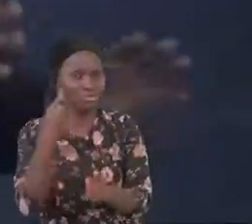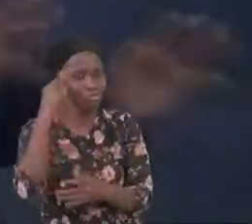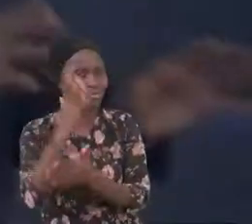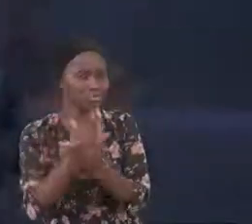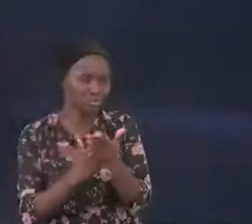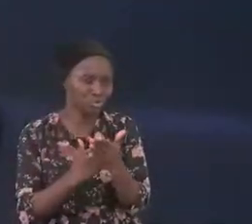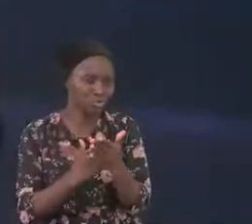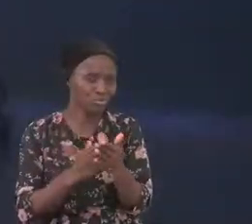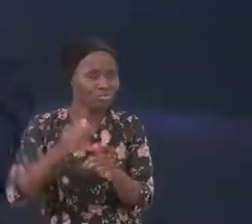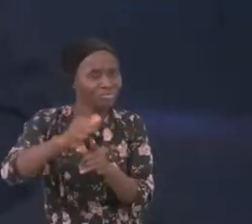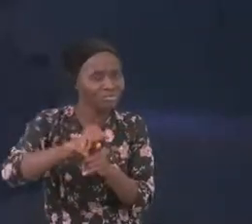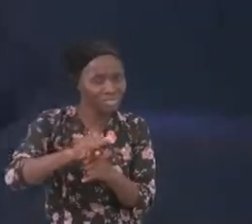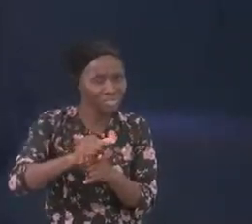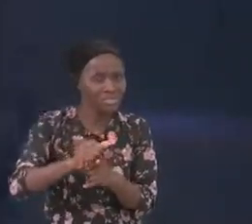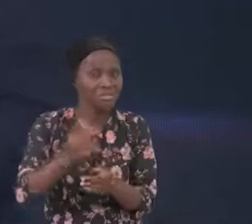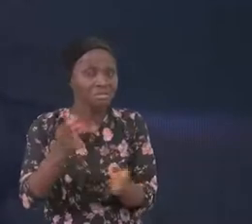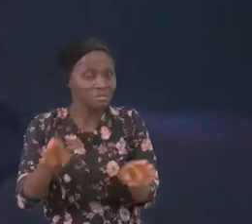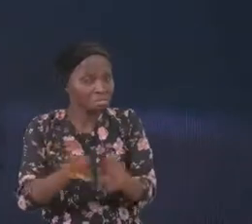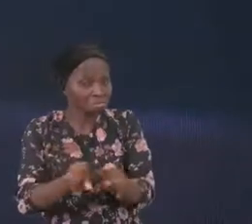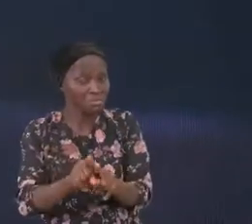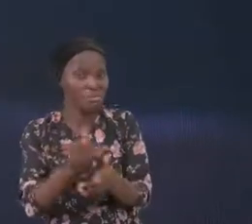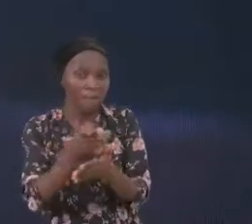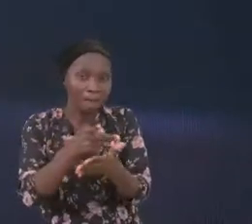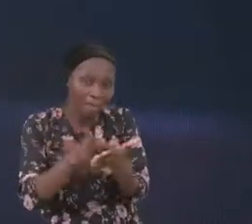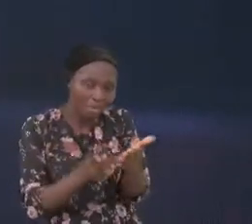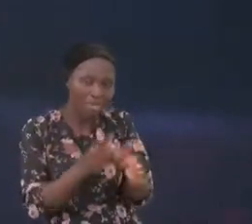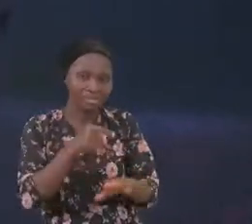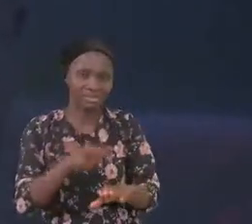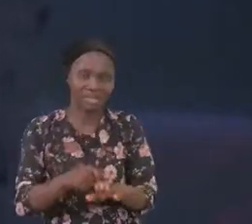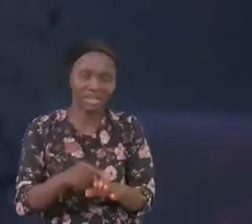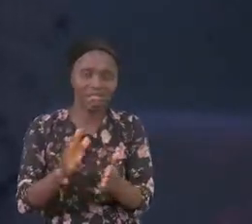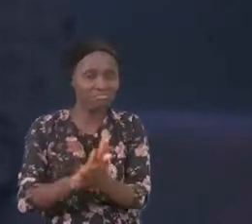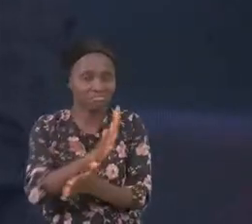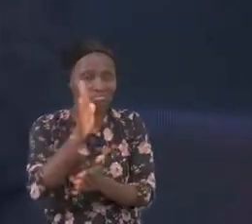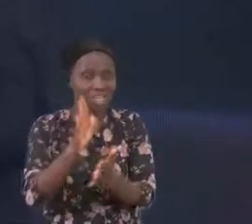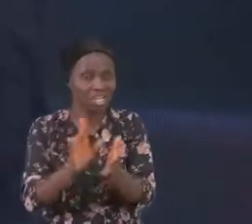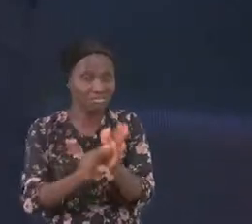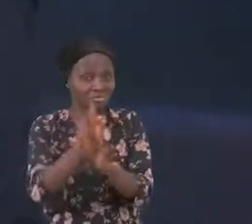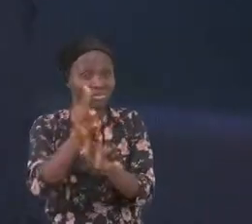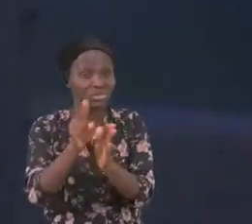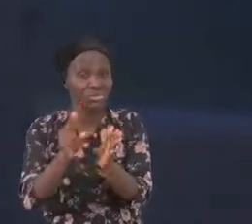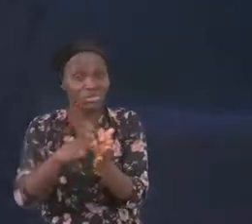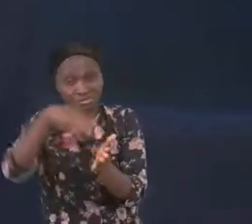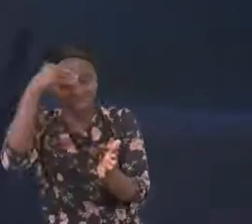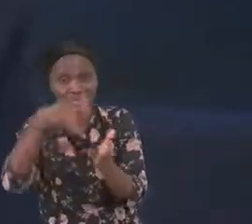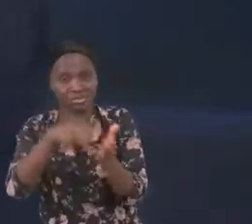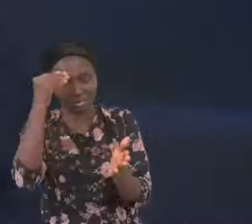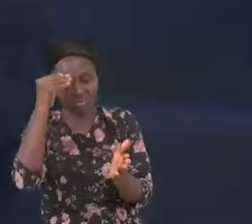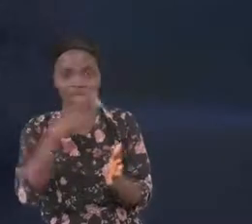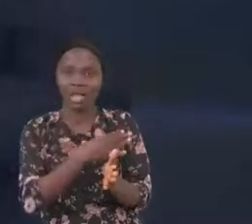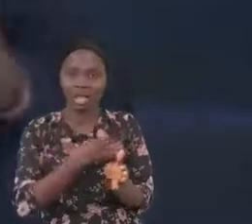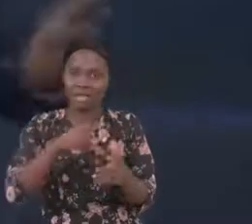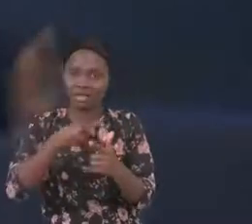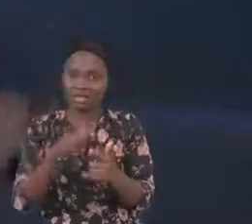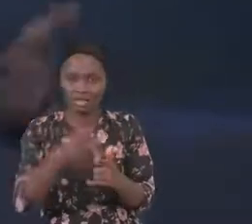temps, mais à temps partiel, je le ferai. Et il se fatigue, il est épuisé, il est mécontent. Quand il